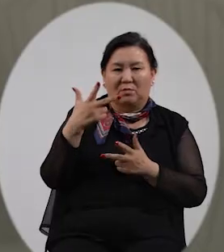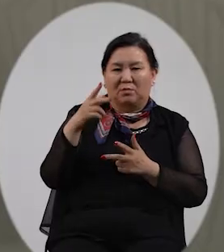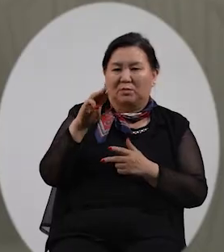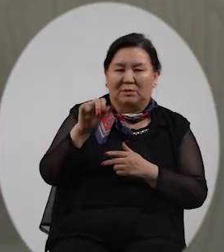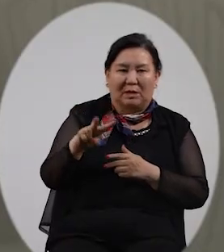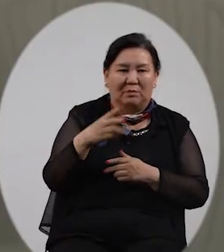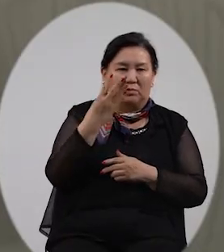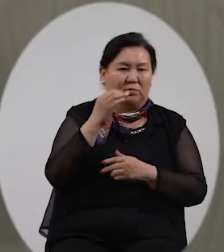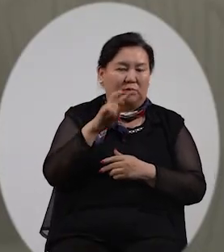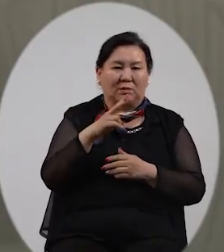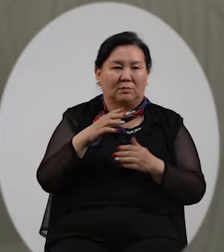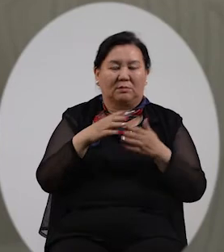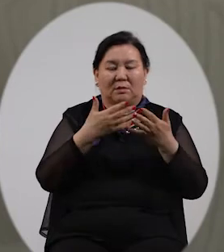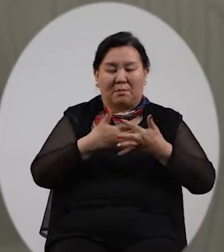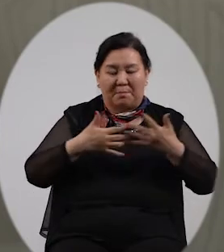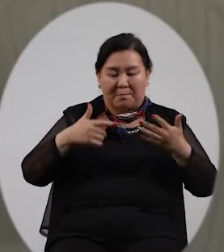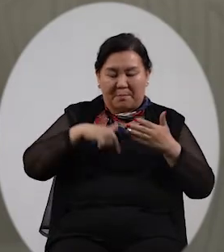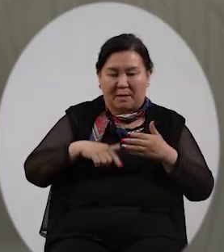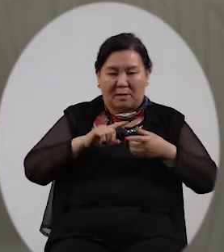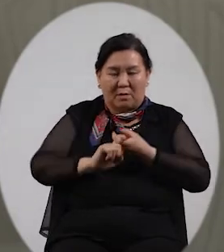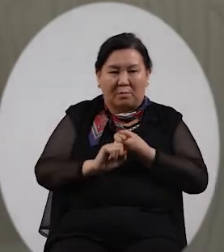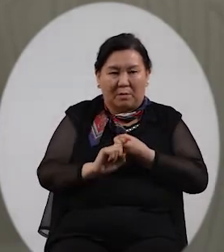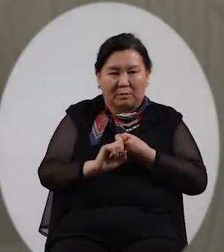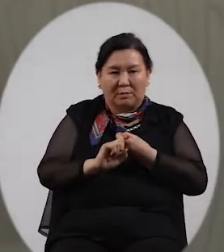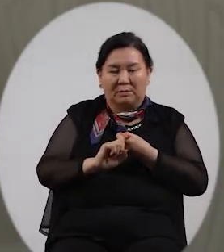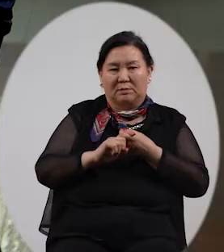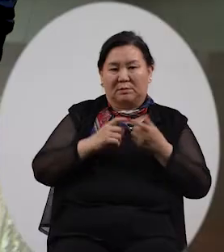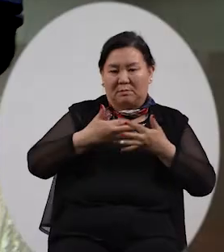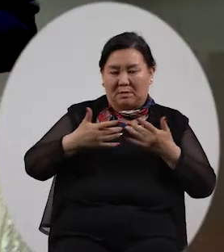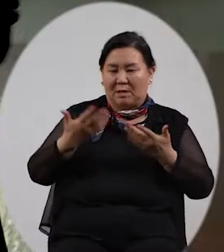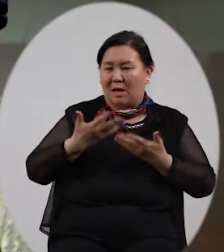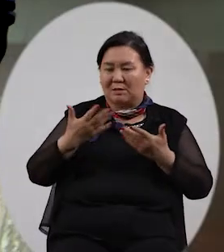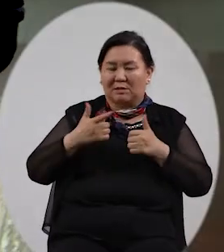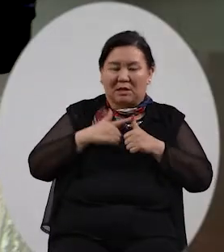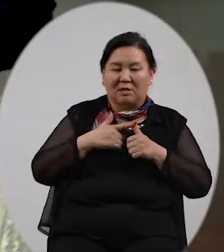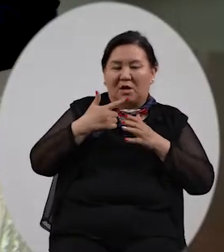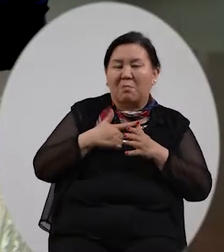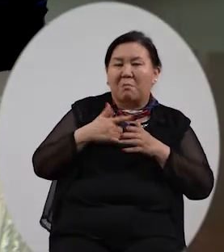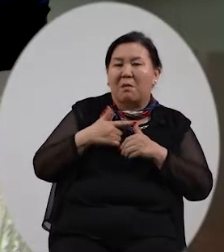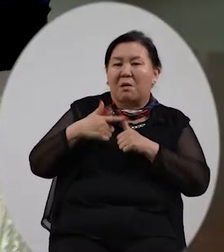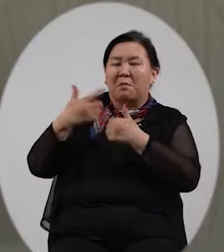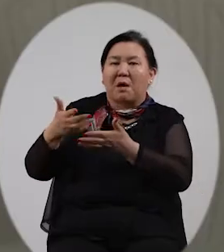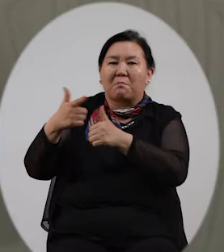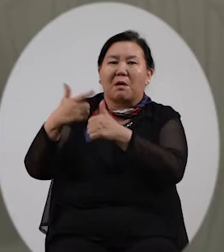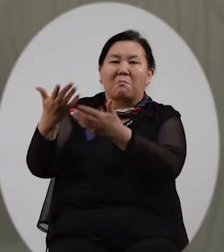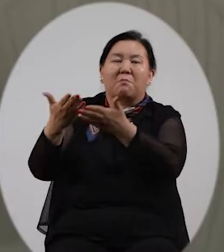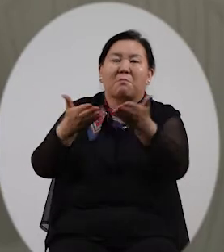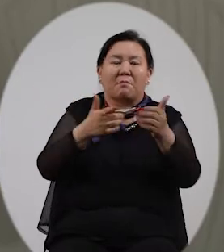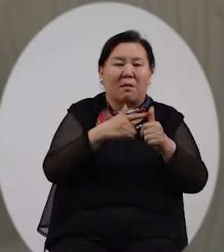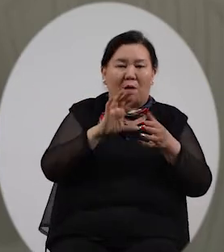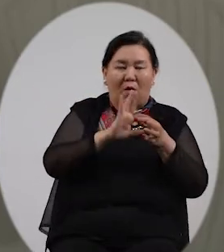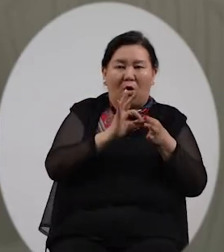хязгаарлахгүйгээр тухайн бараа бүтээгдэхүүнтэй холбоотойгоор тухайн бараа бүтээгдэхүүн хайшаа хинээс хэнд хүрж байгаа гэдэгтэй холбоотойгоор бол хит